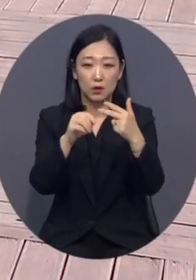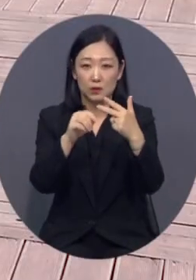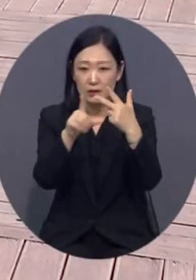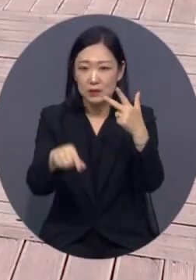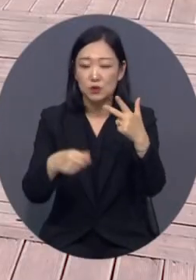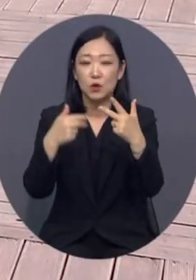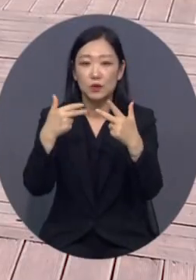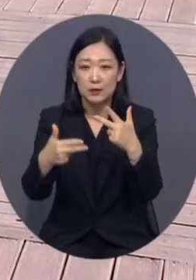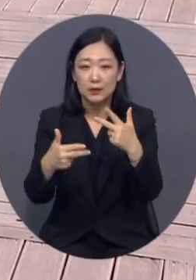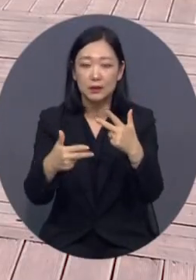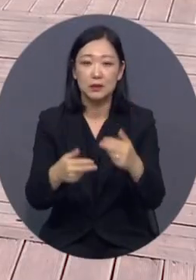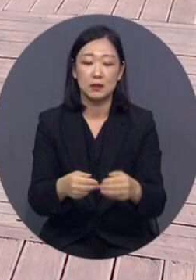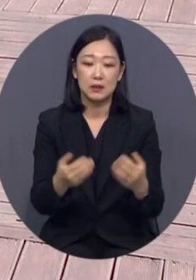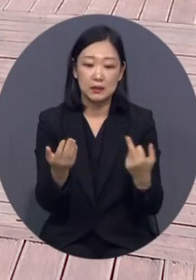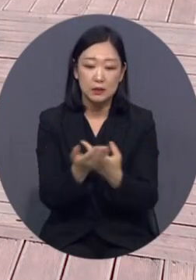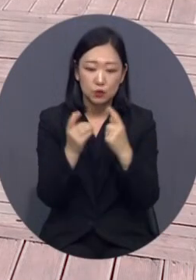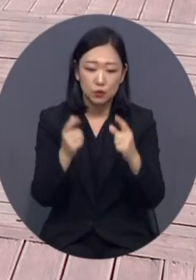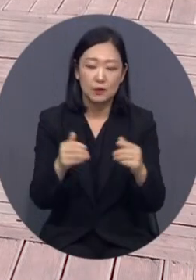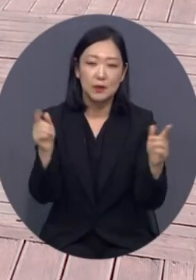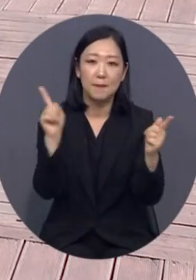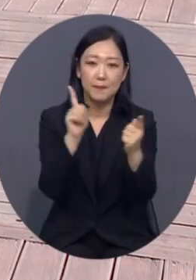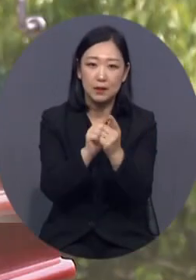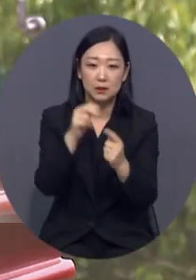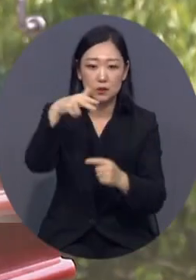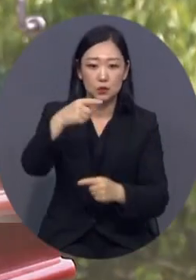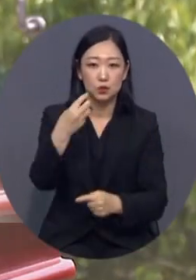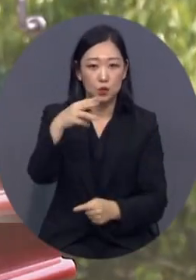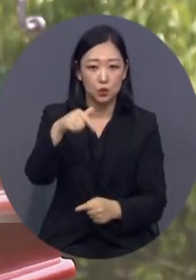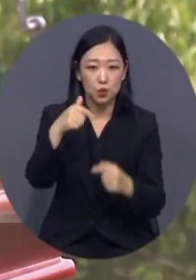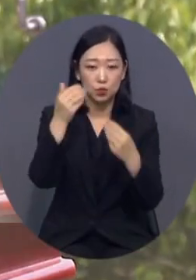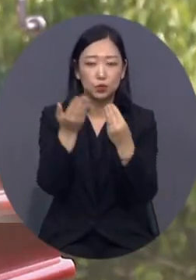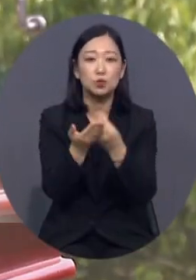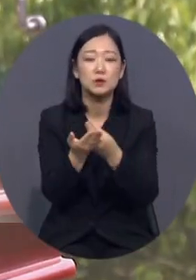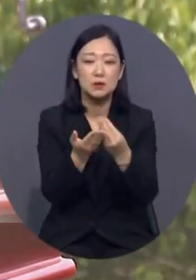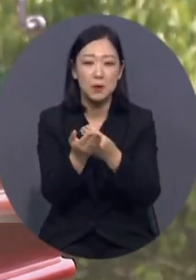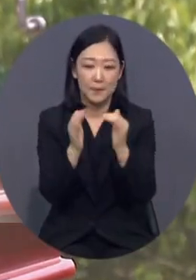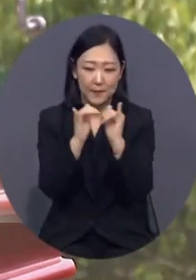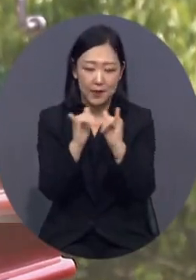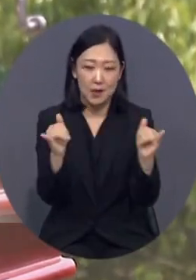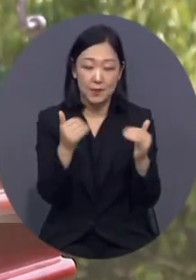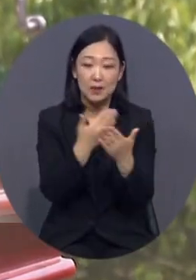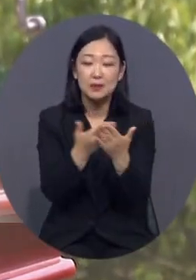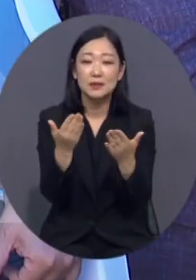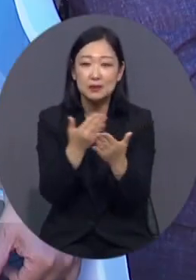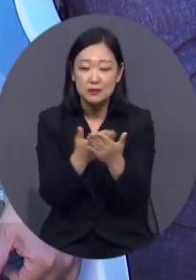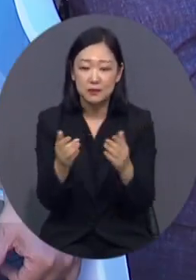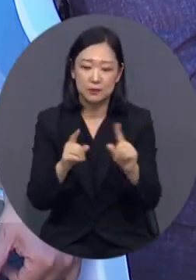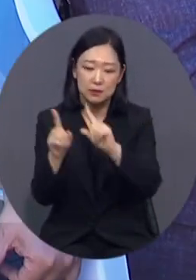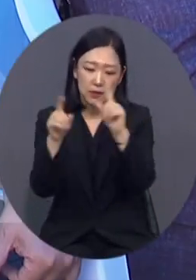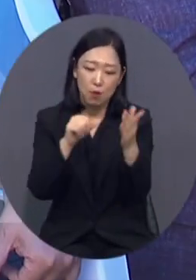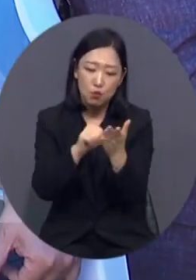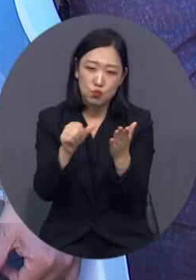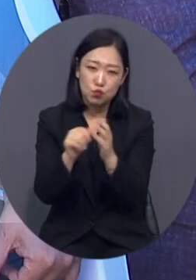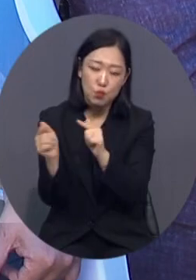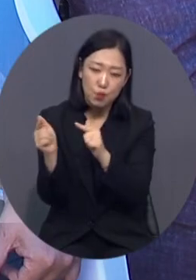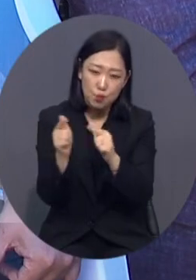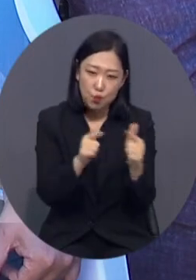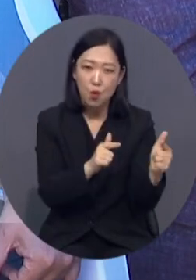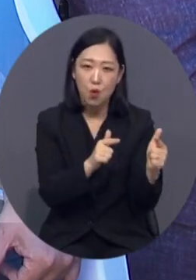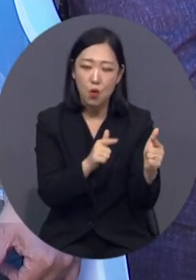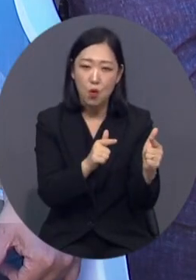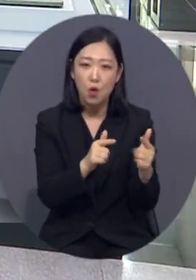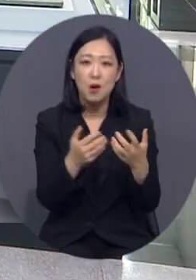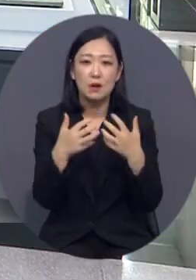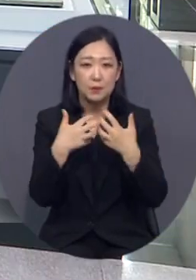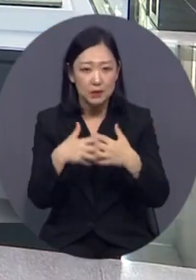제주에서 만나는 소록도 사람들을 주제로 소록도 사람들이 그린 회화 작품과 생활 유품 공동